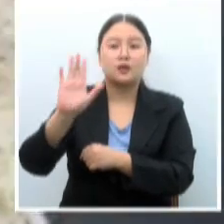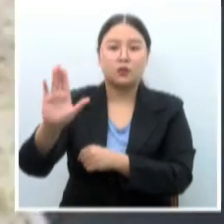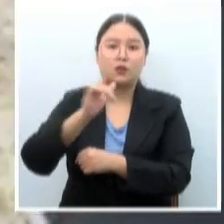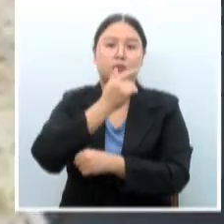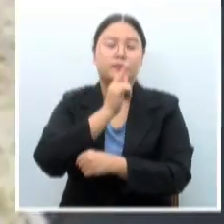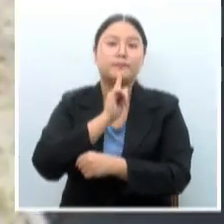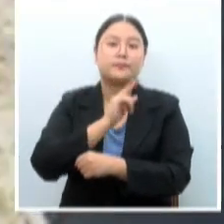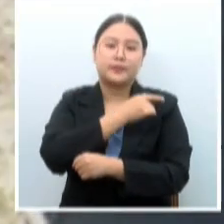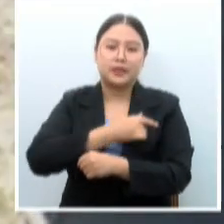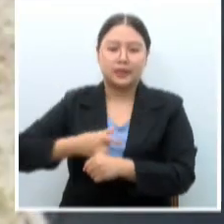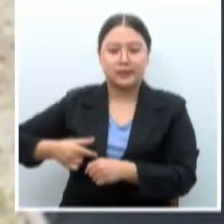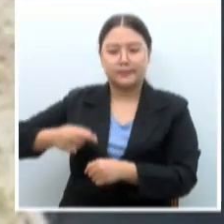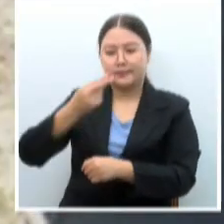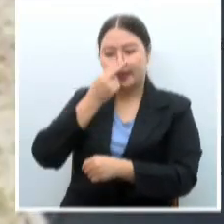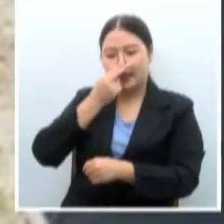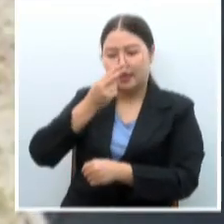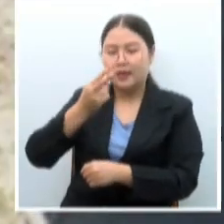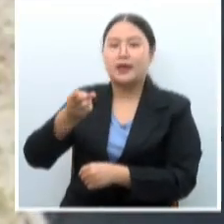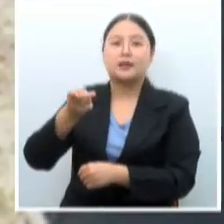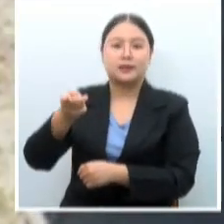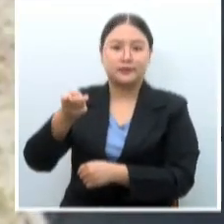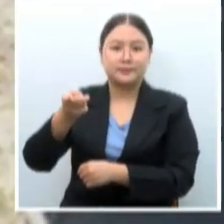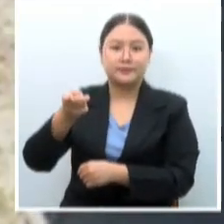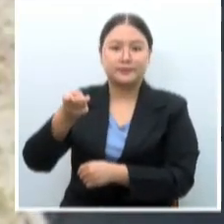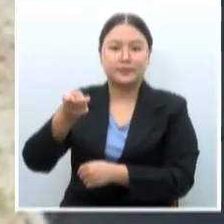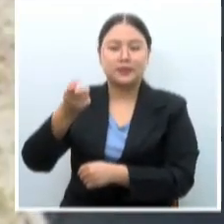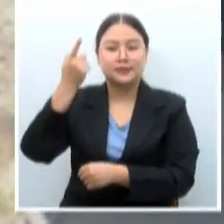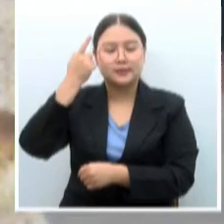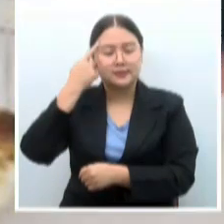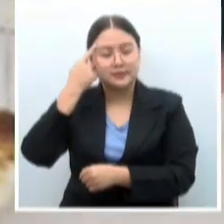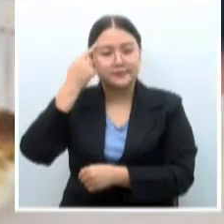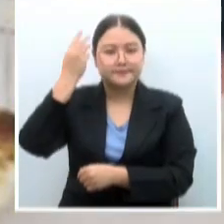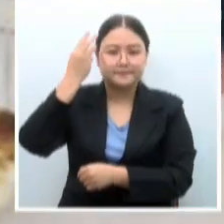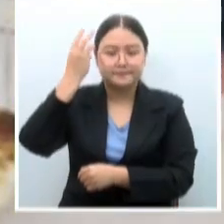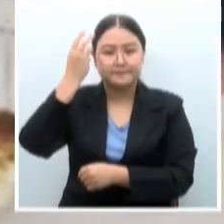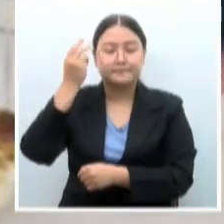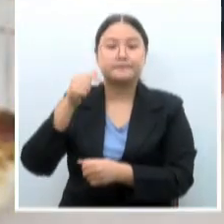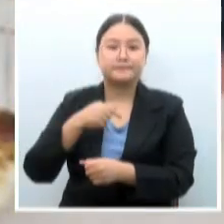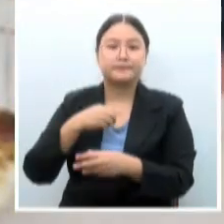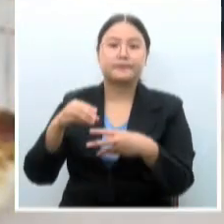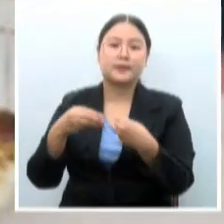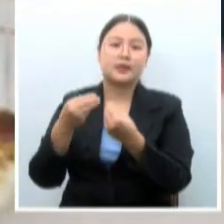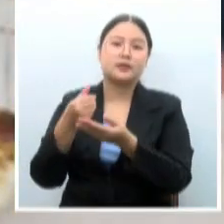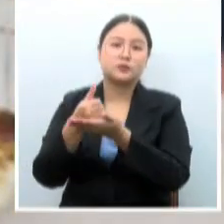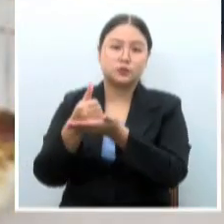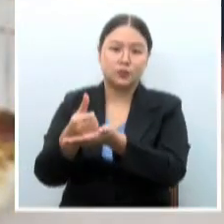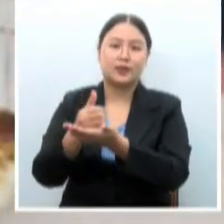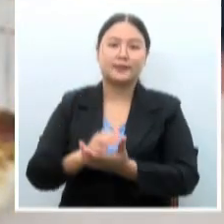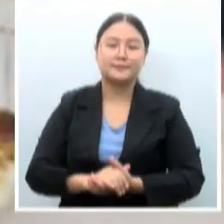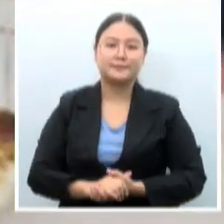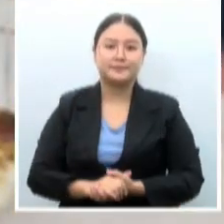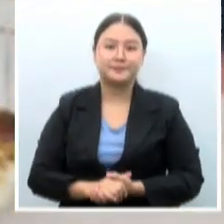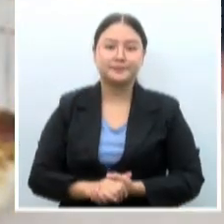าของสมเด็จพระกนิษฐาธิราชเจ้ากรมสมเด็จพระเทพรัตนราชสุดาสยามบรมราชกุม